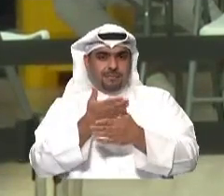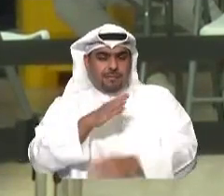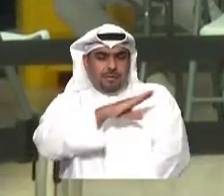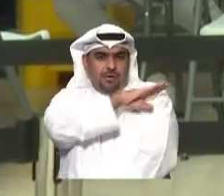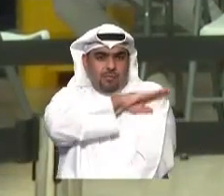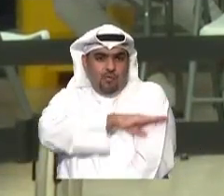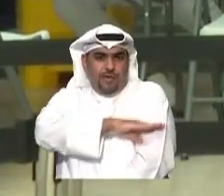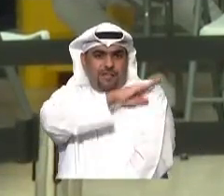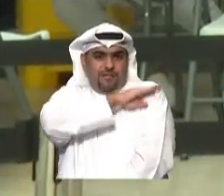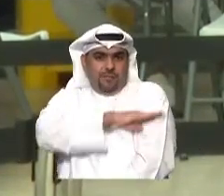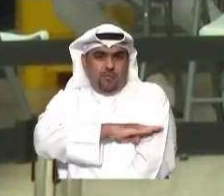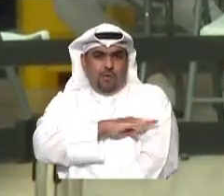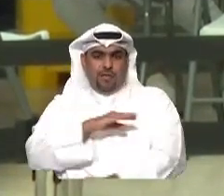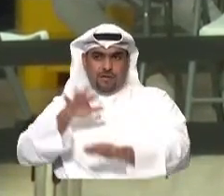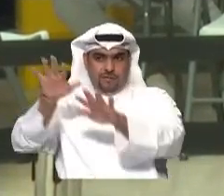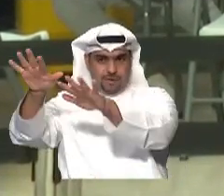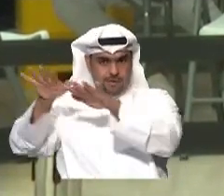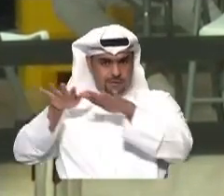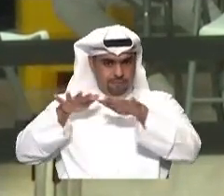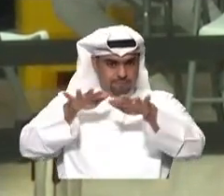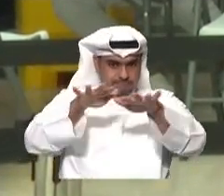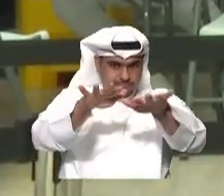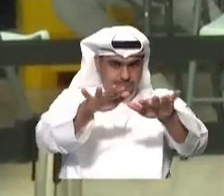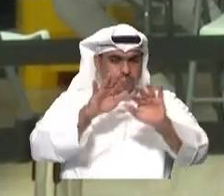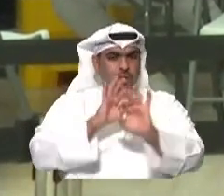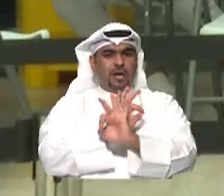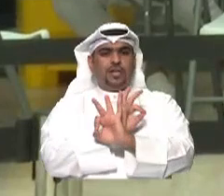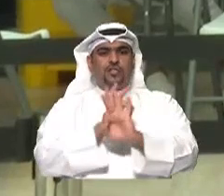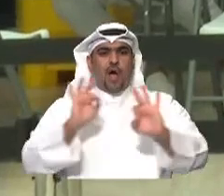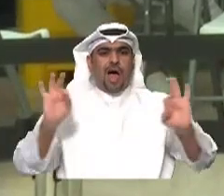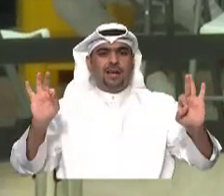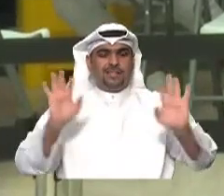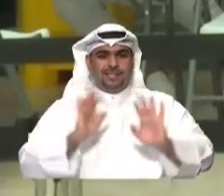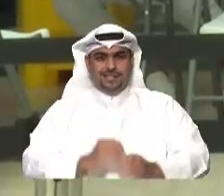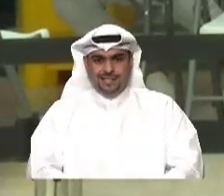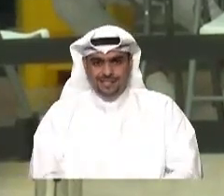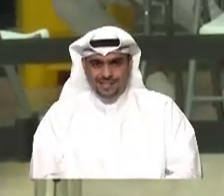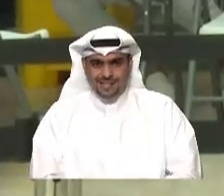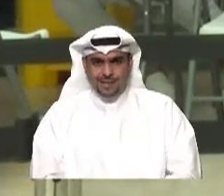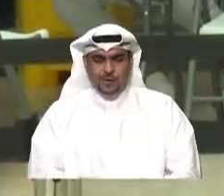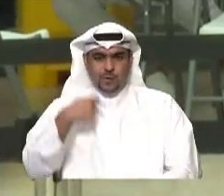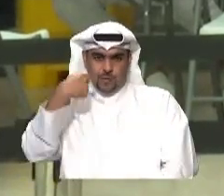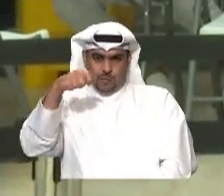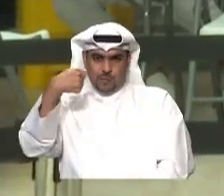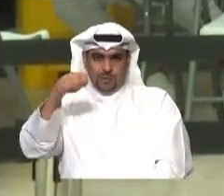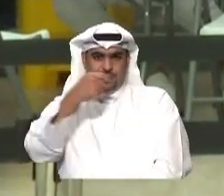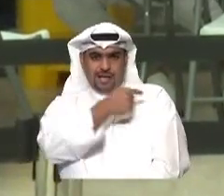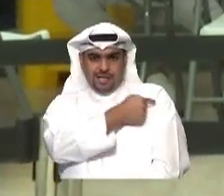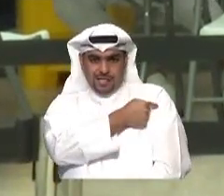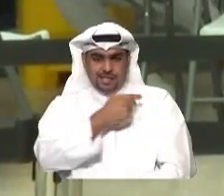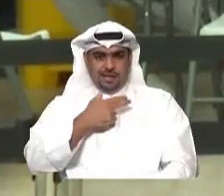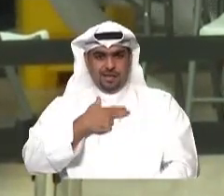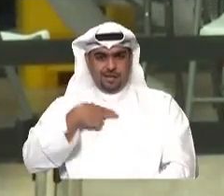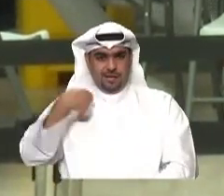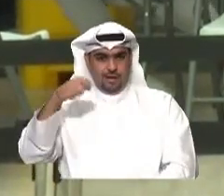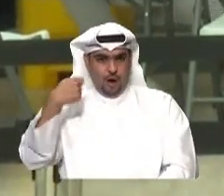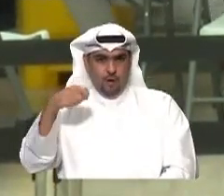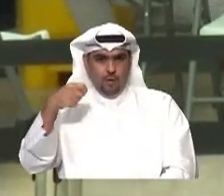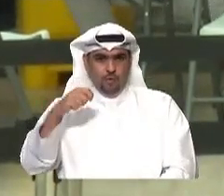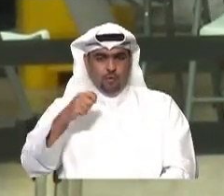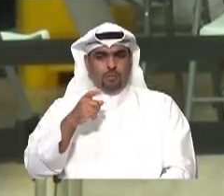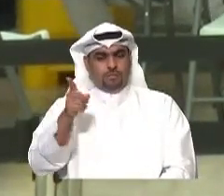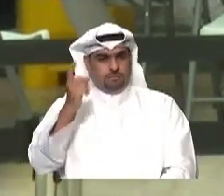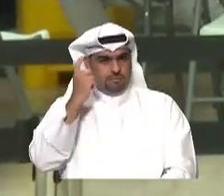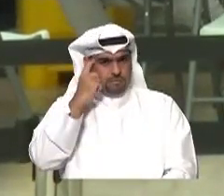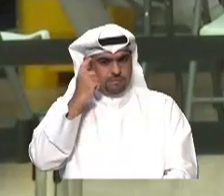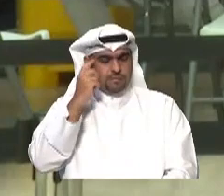في الحيازات الزراعية في منطقة العبدلي، في صورة تجسد الحرص الكبير من قبل السلطات الصحية في البلاد